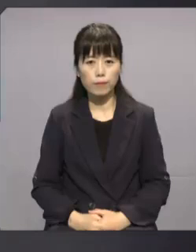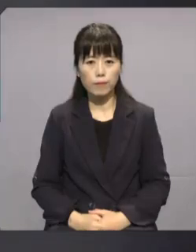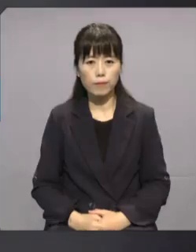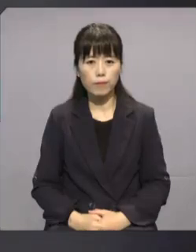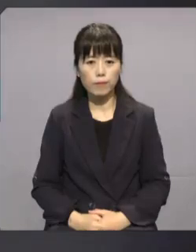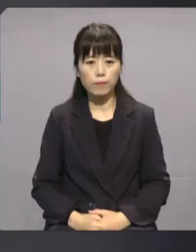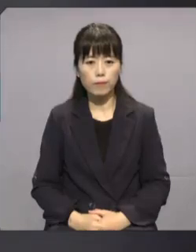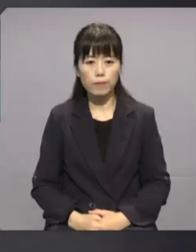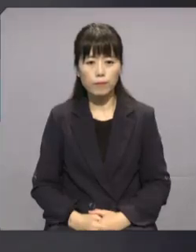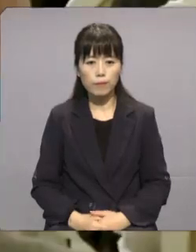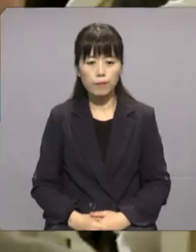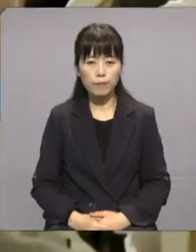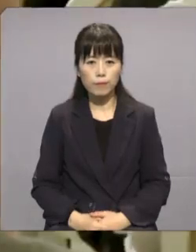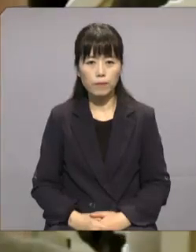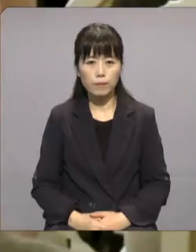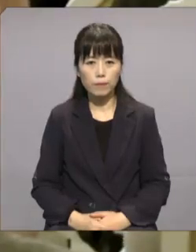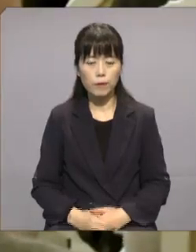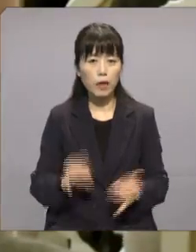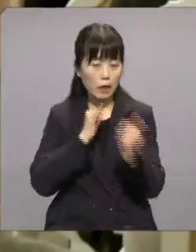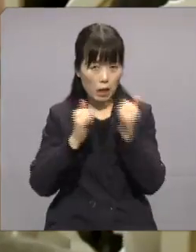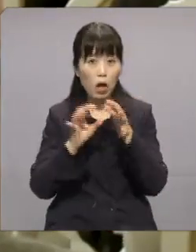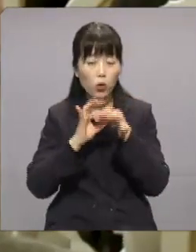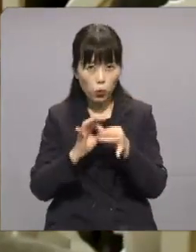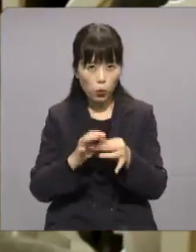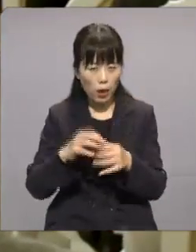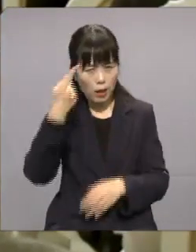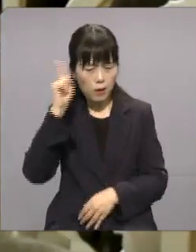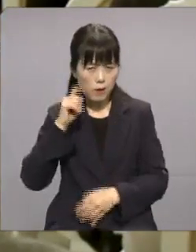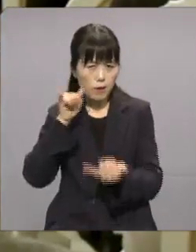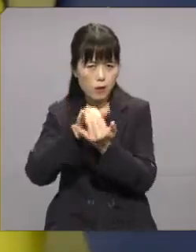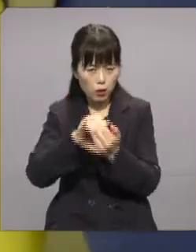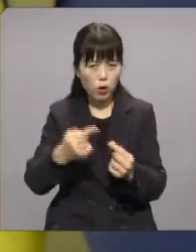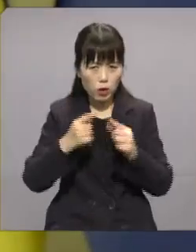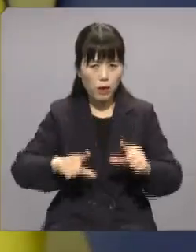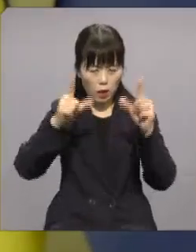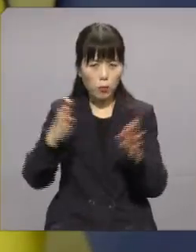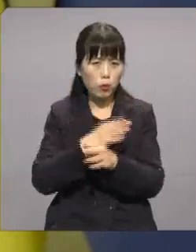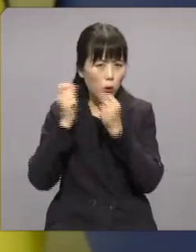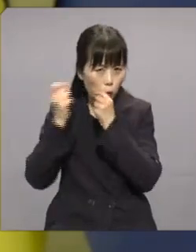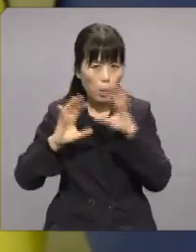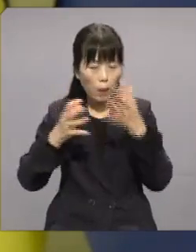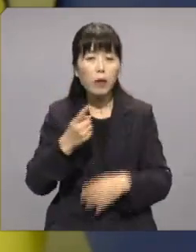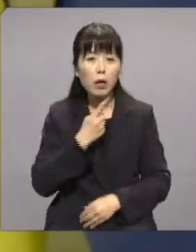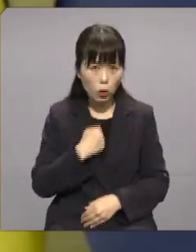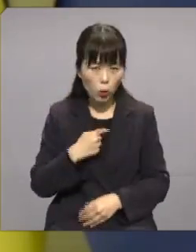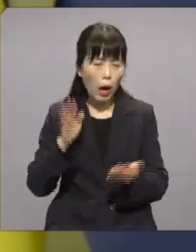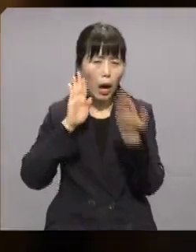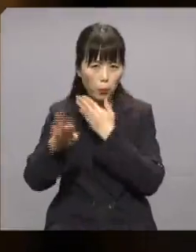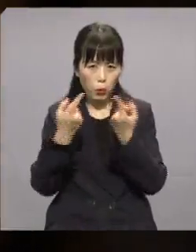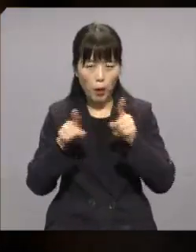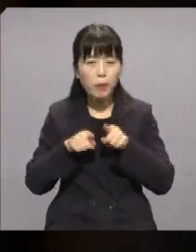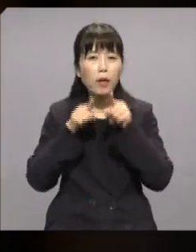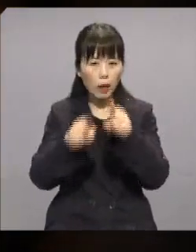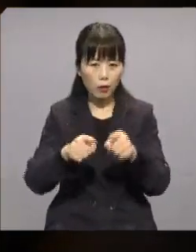and territorial integrity. 기자회견을 통해 러시아의 침공 첫날부터 우크라이나와 함께 있었고 앞으로도